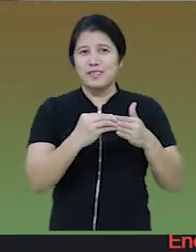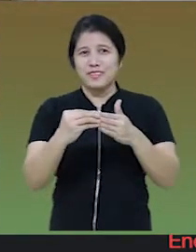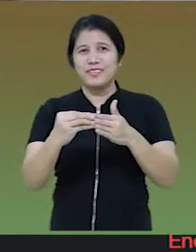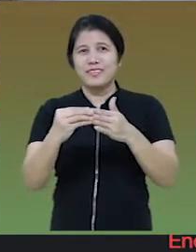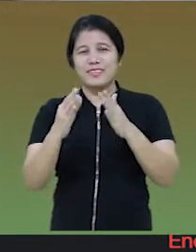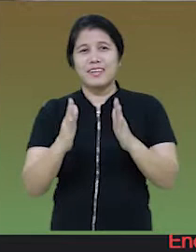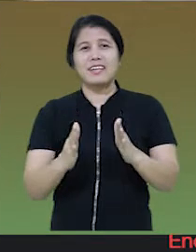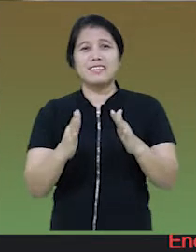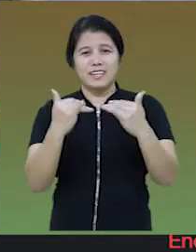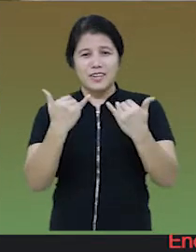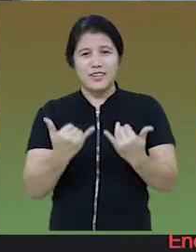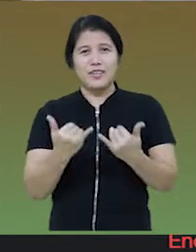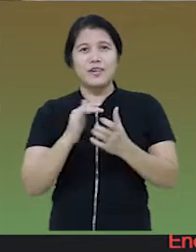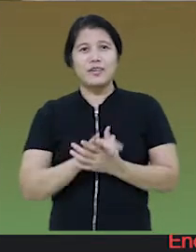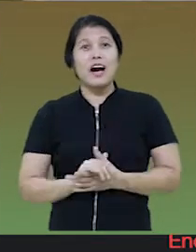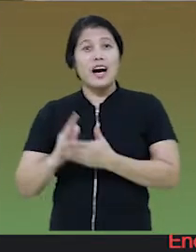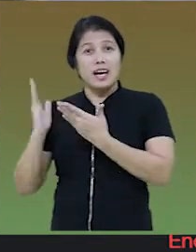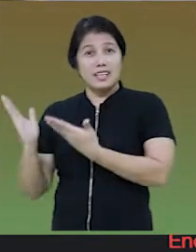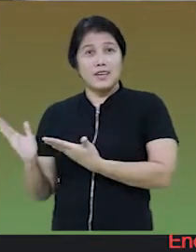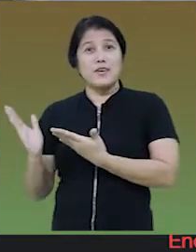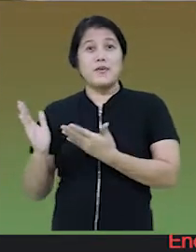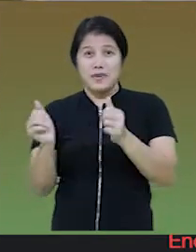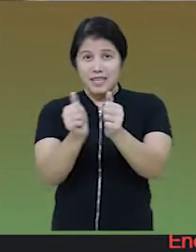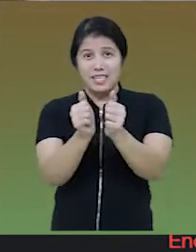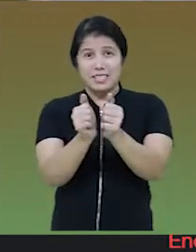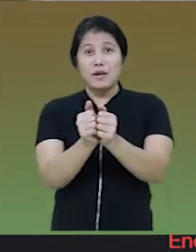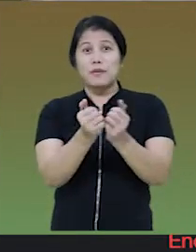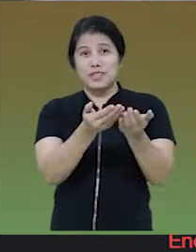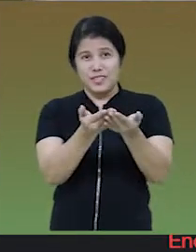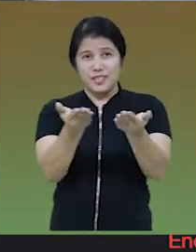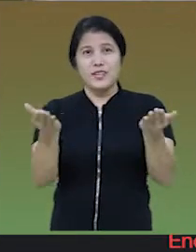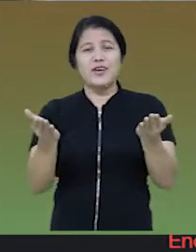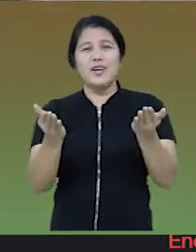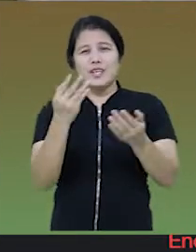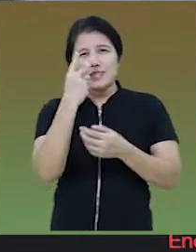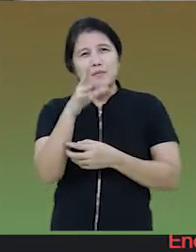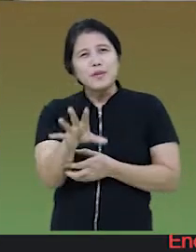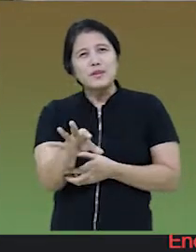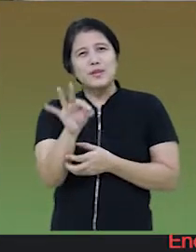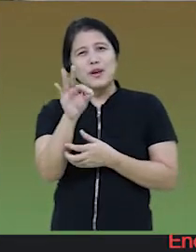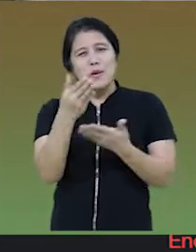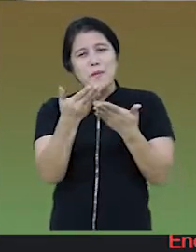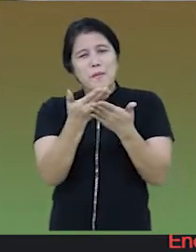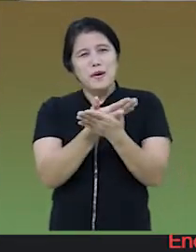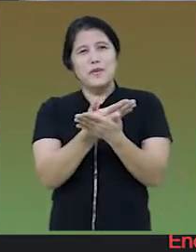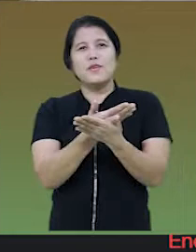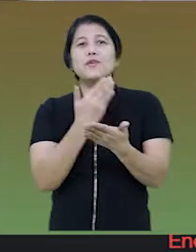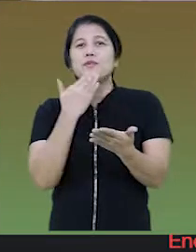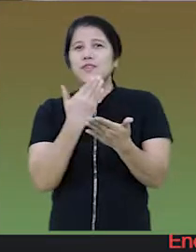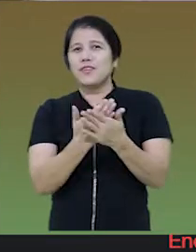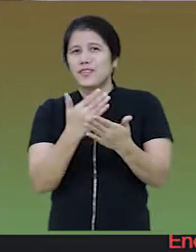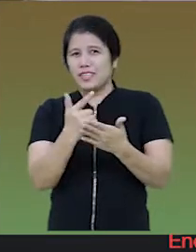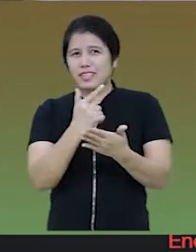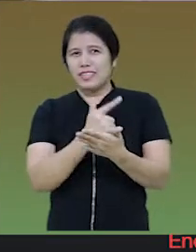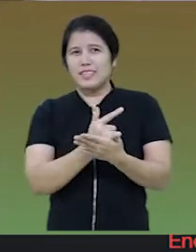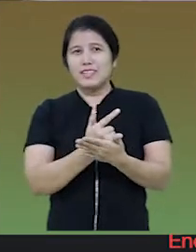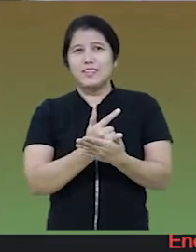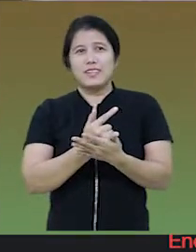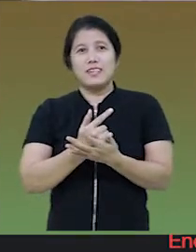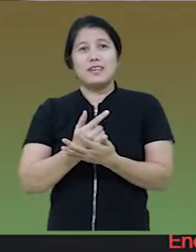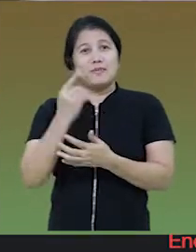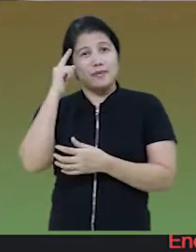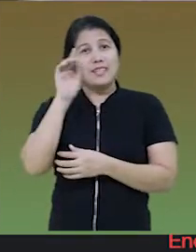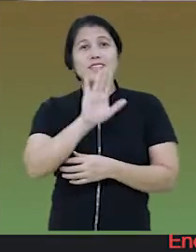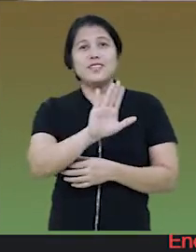magiging gurong patnubay sa araw na ito. Ako ang makakasama ninyo sa pagtuklas ng mga bagong gintong